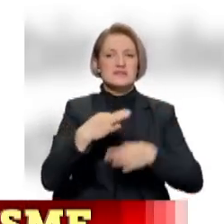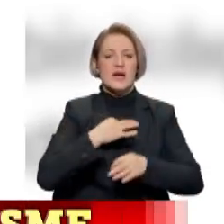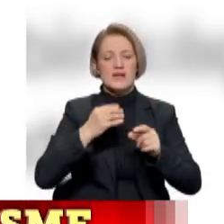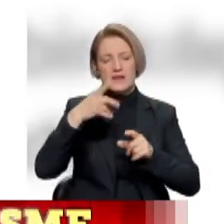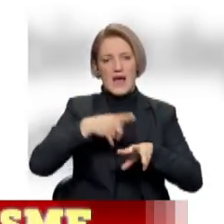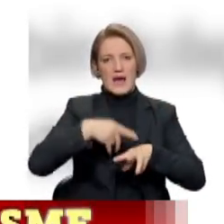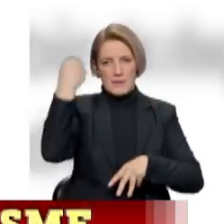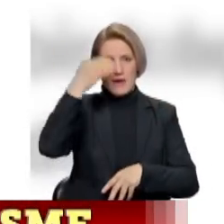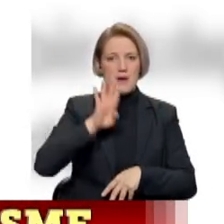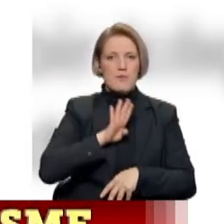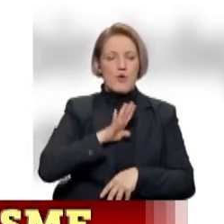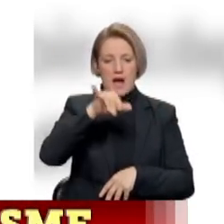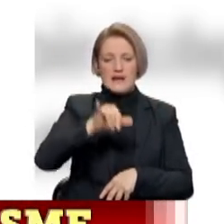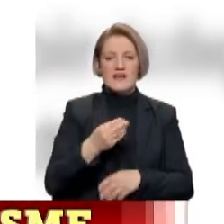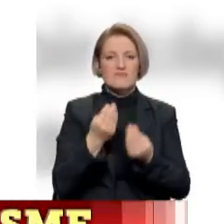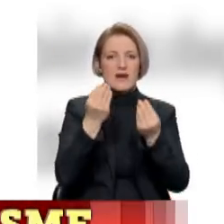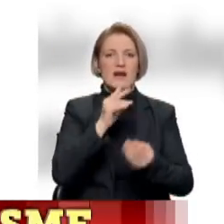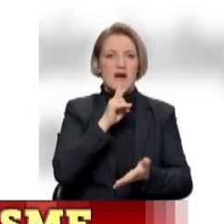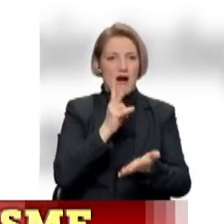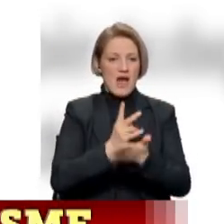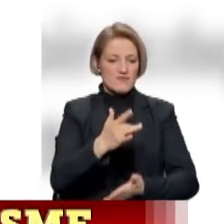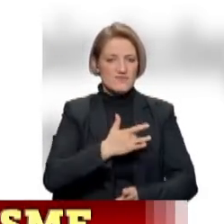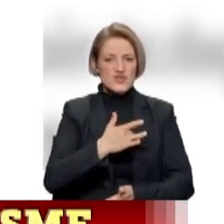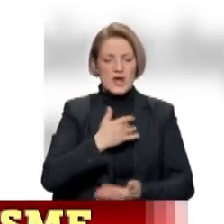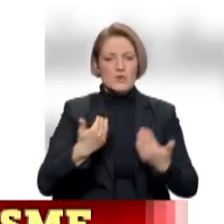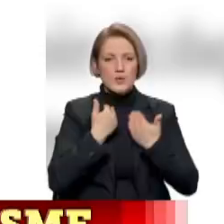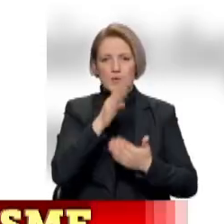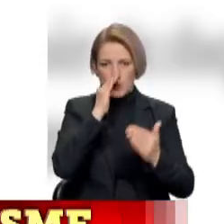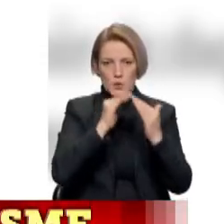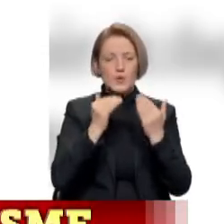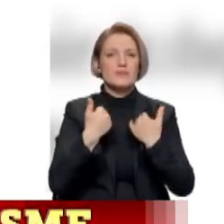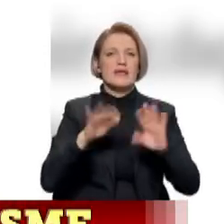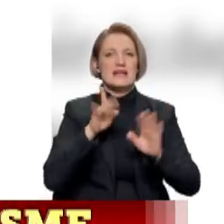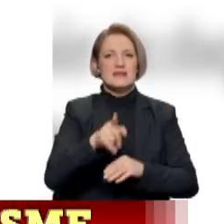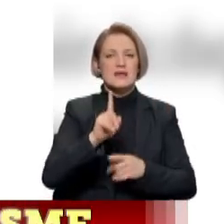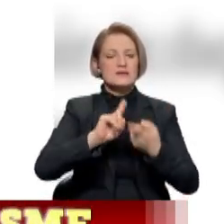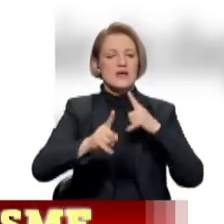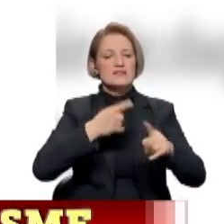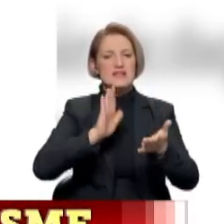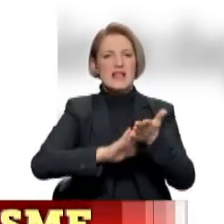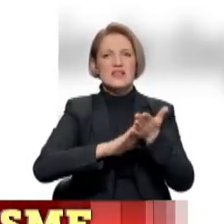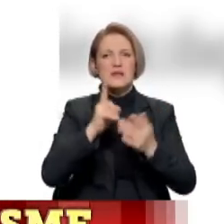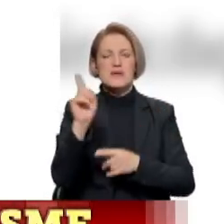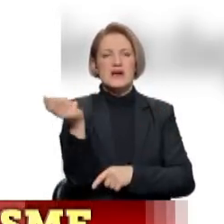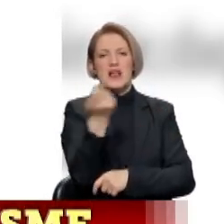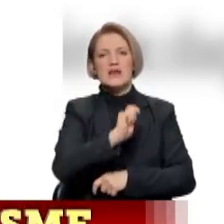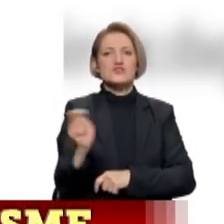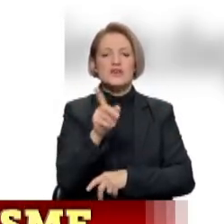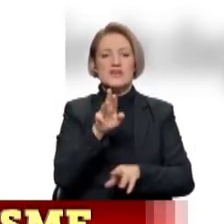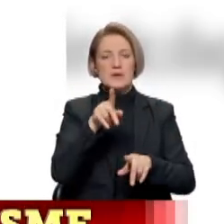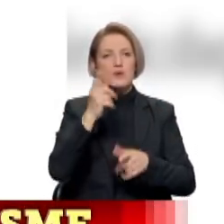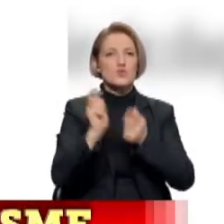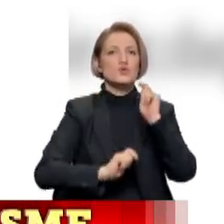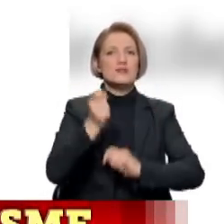Ekrem İmamoğlu hakkında verilen karar vicdani ve hukuki değildir. Adalet mekanizmasını siyasetin elinde adeta bir kılıç gibi kullanan bu